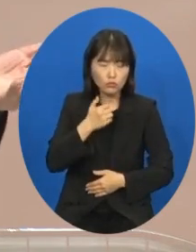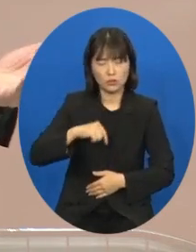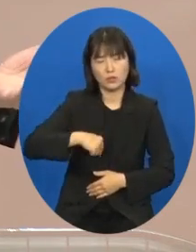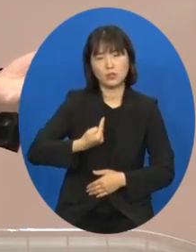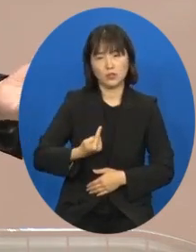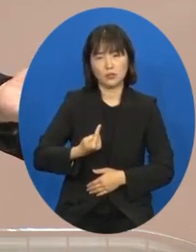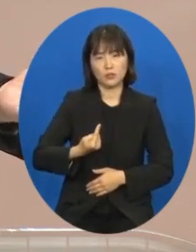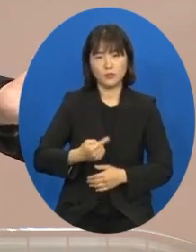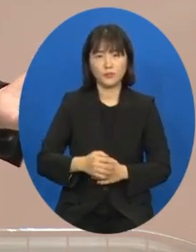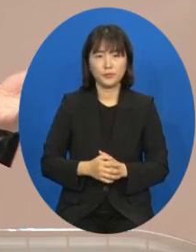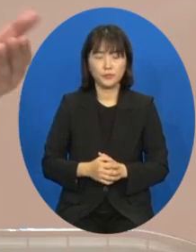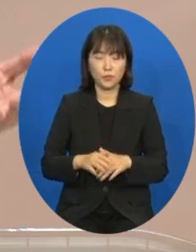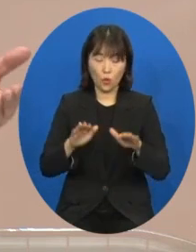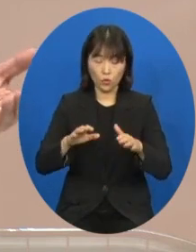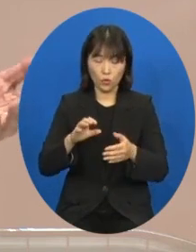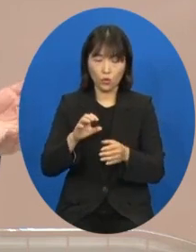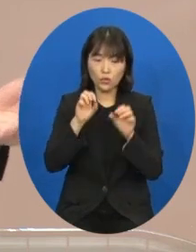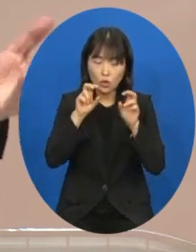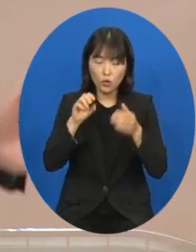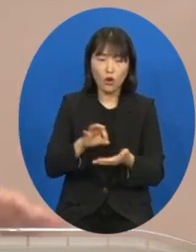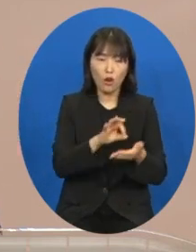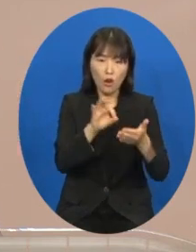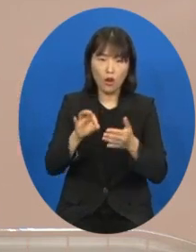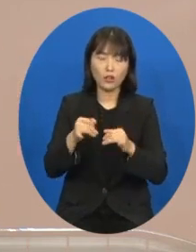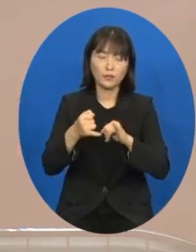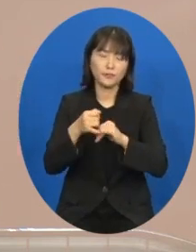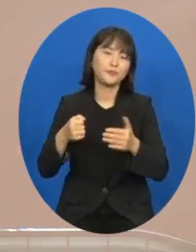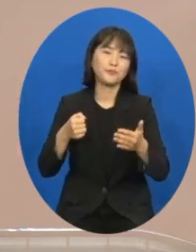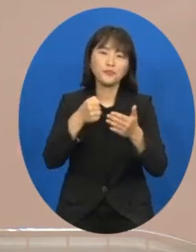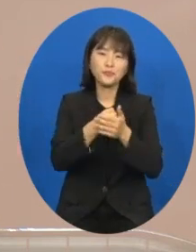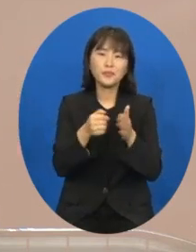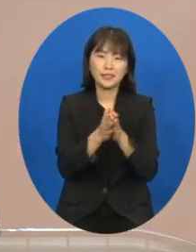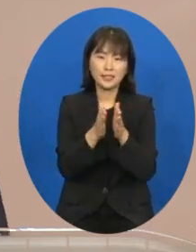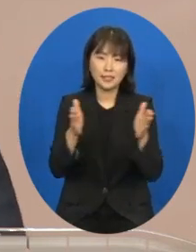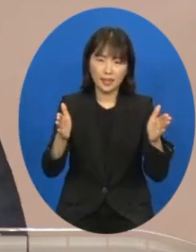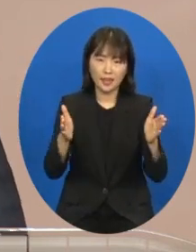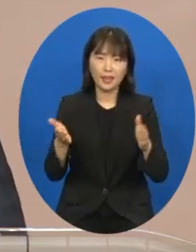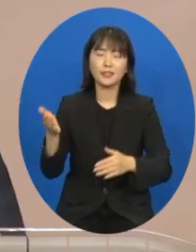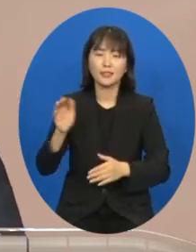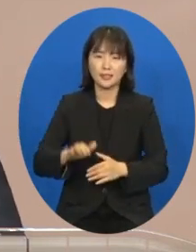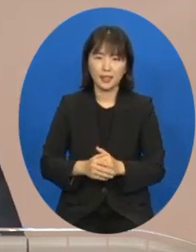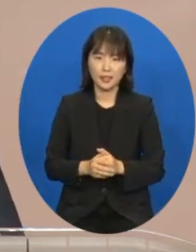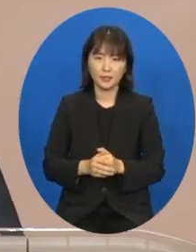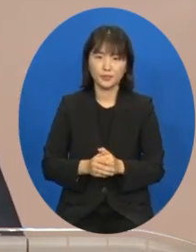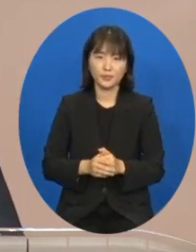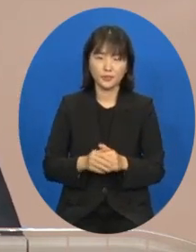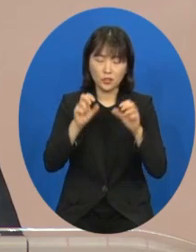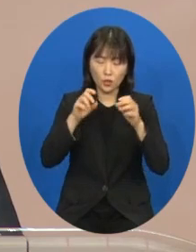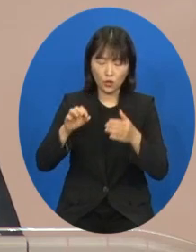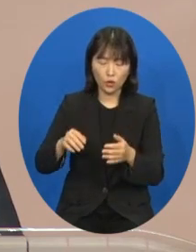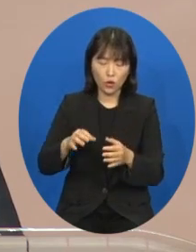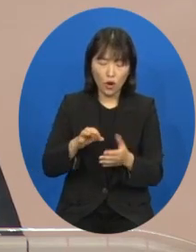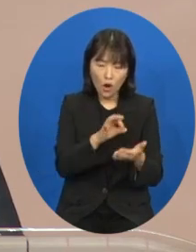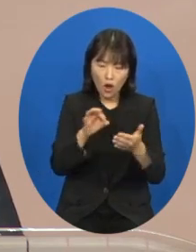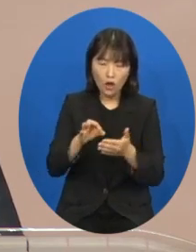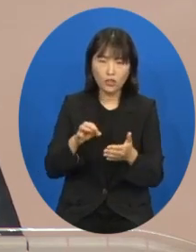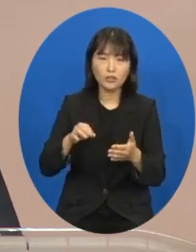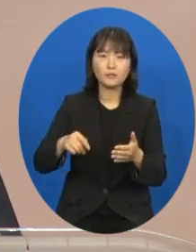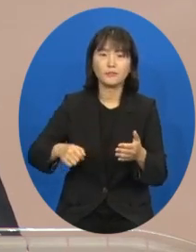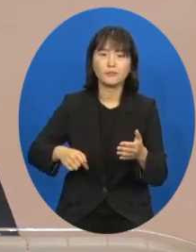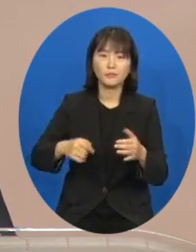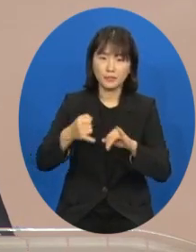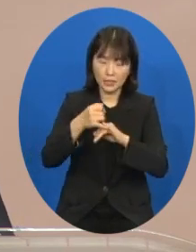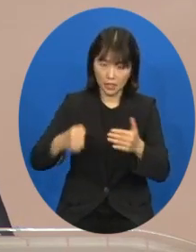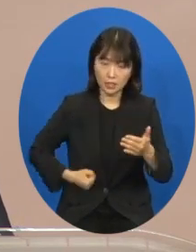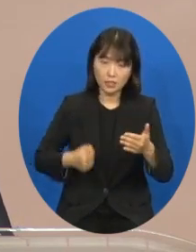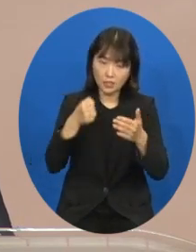우리 선교 헌금 작정을 이제 시작을 하는데 여러분 선교 헌금 작정이 기쁘세요?